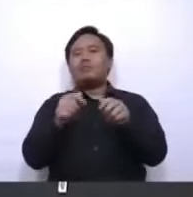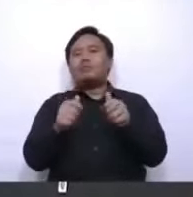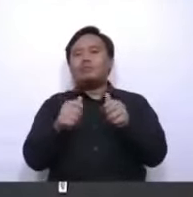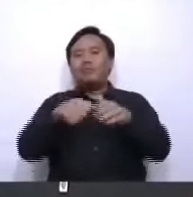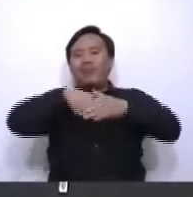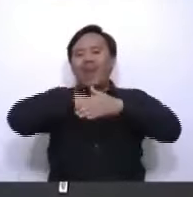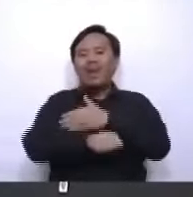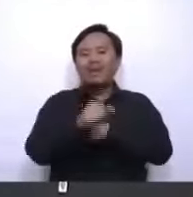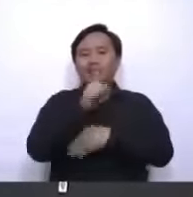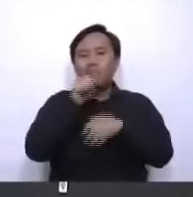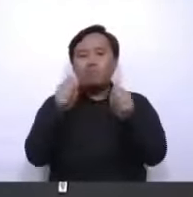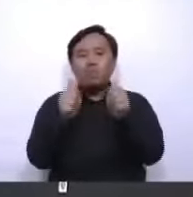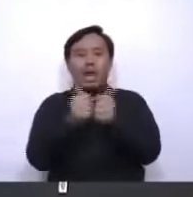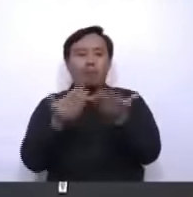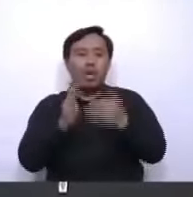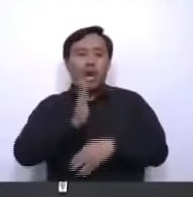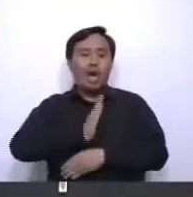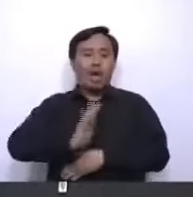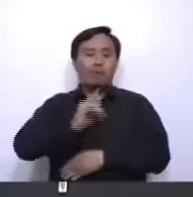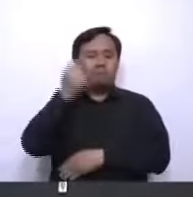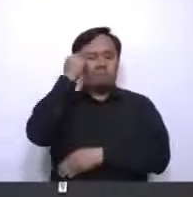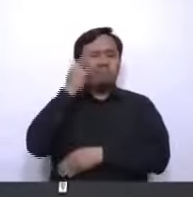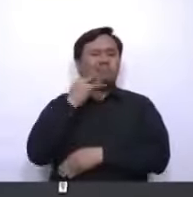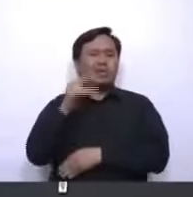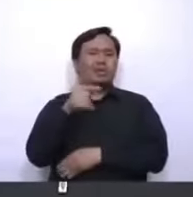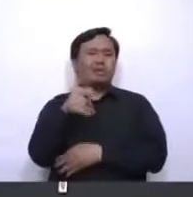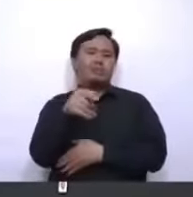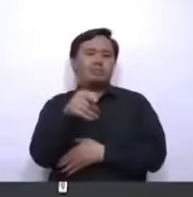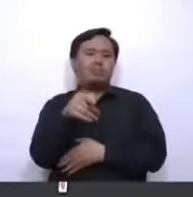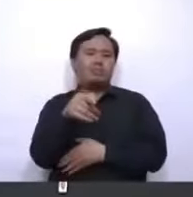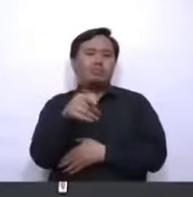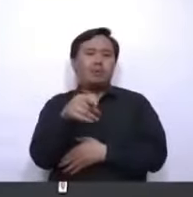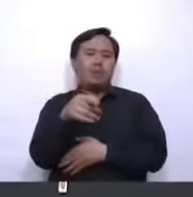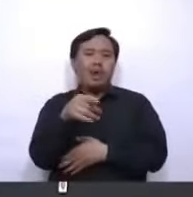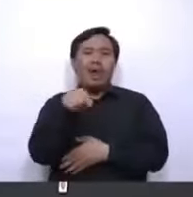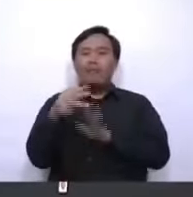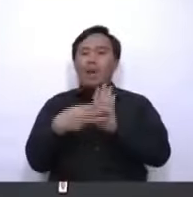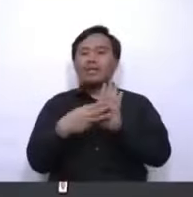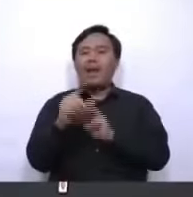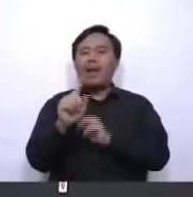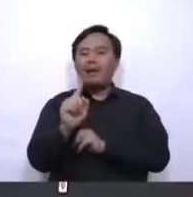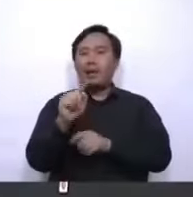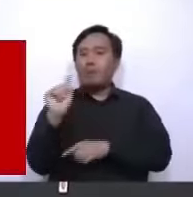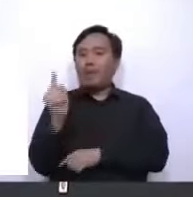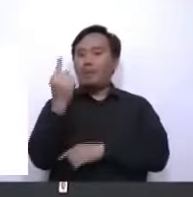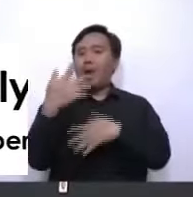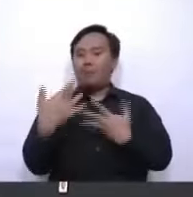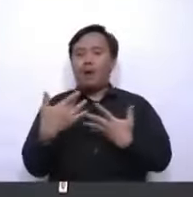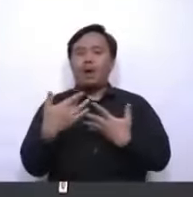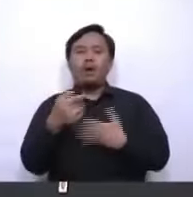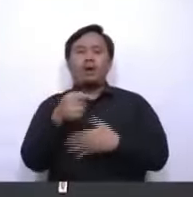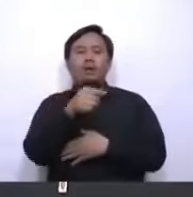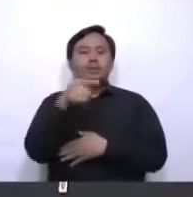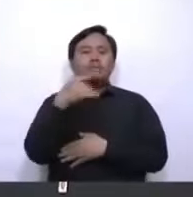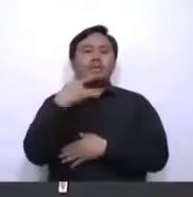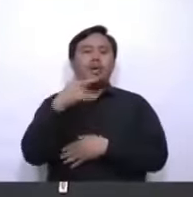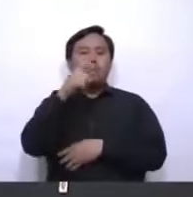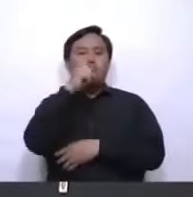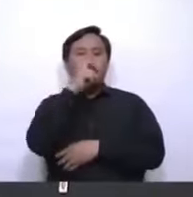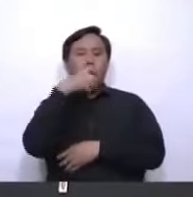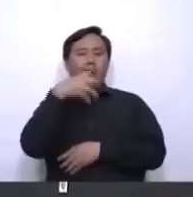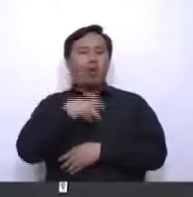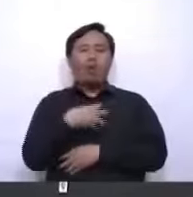yang menurut kaidah agama dianggap menjadi halal. Sehingga mereka mengalami problem. Yang pertama adalah keterakuan dirinya terhadap bapaknya.